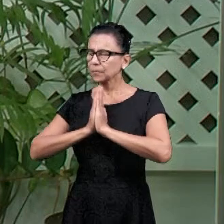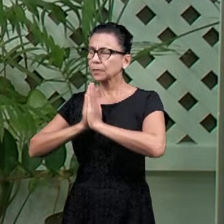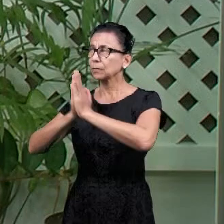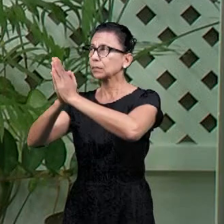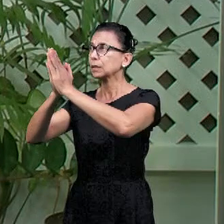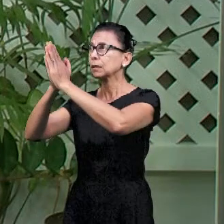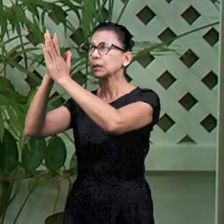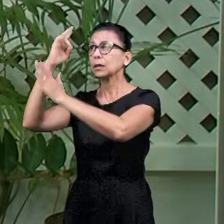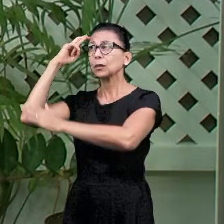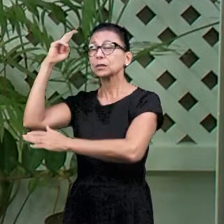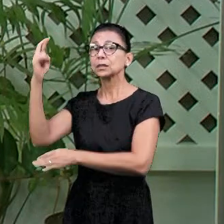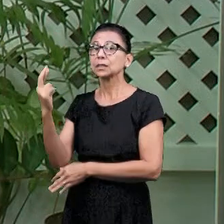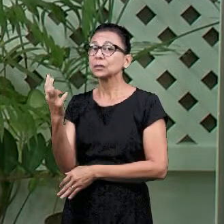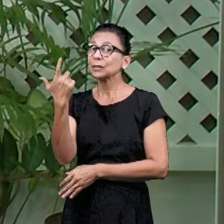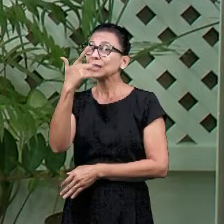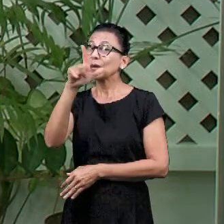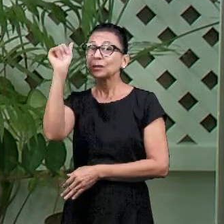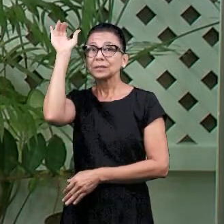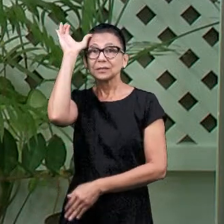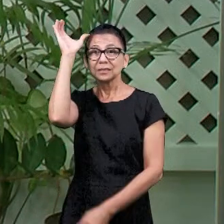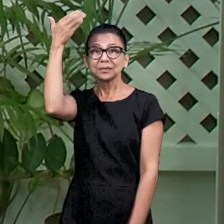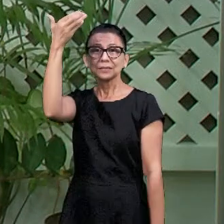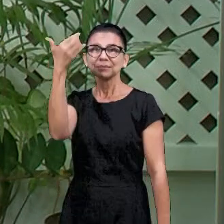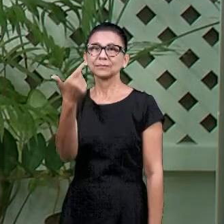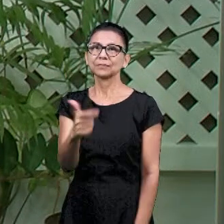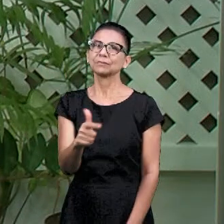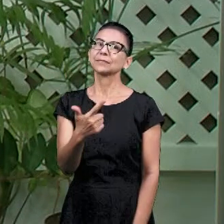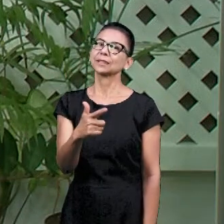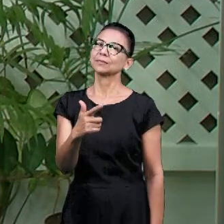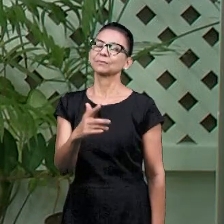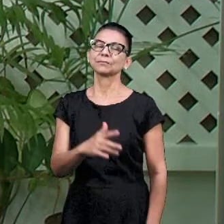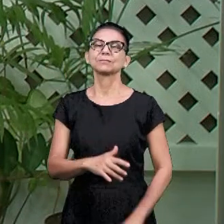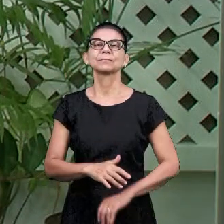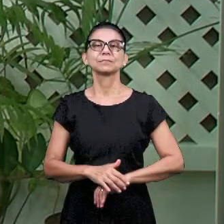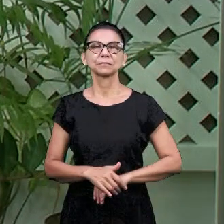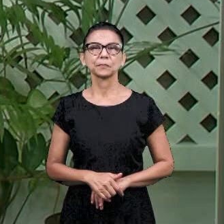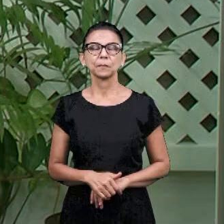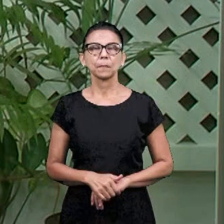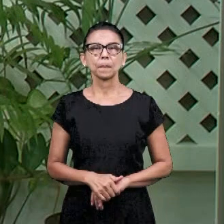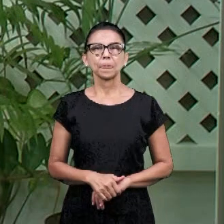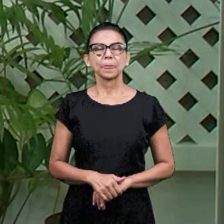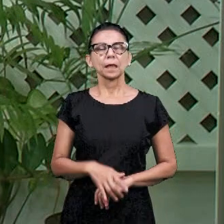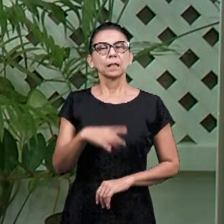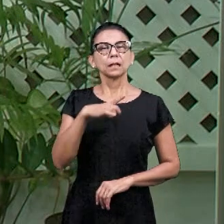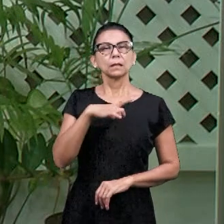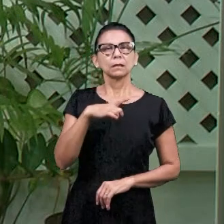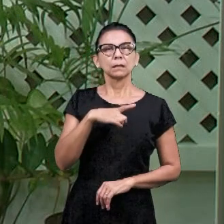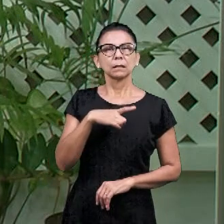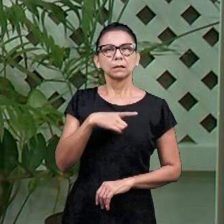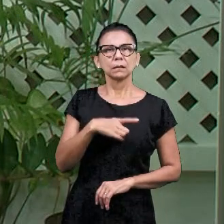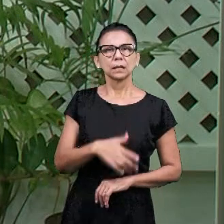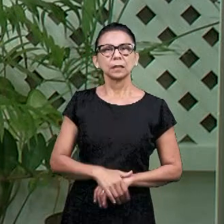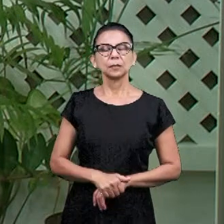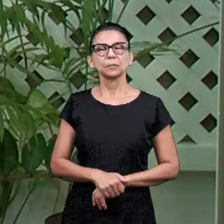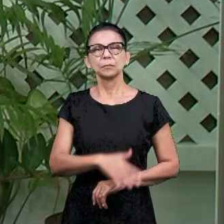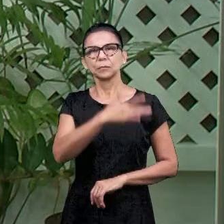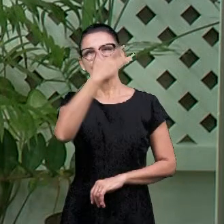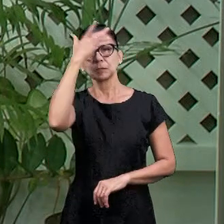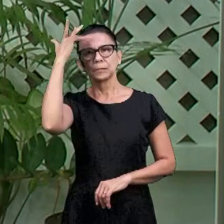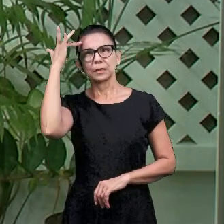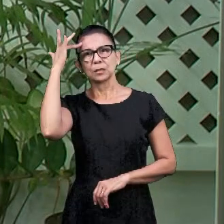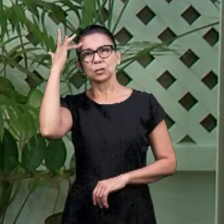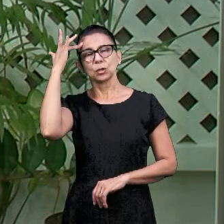c'est d'intercession, c'est de chercher le Seigneur. Il n'y a pas une autre sortie. Et nous avons ceux